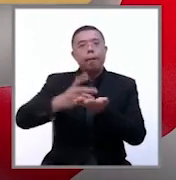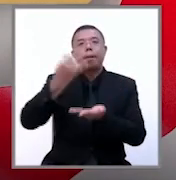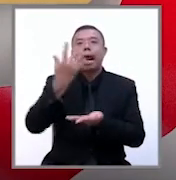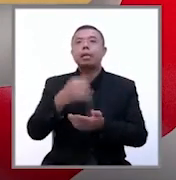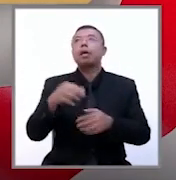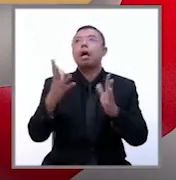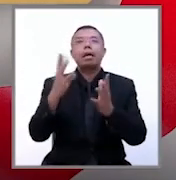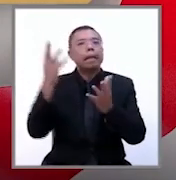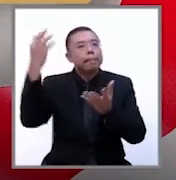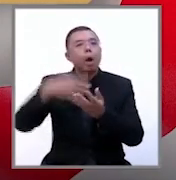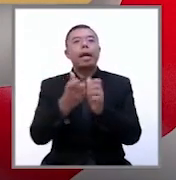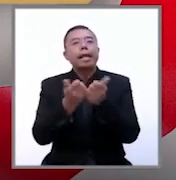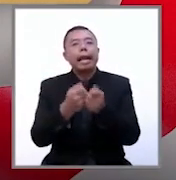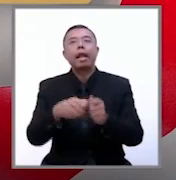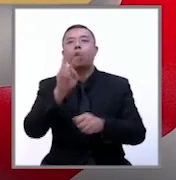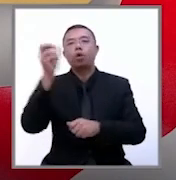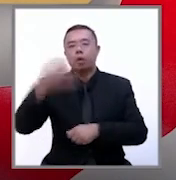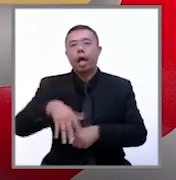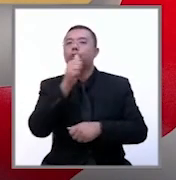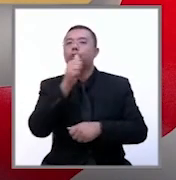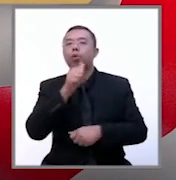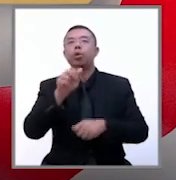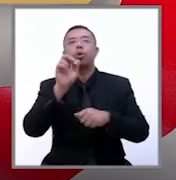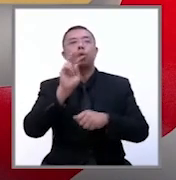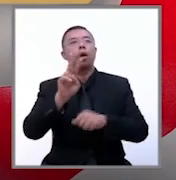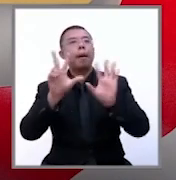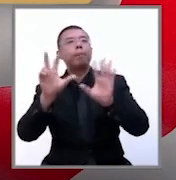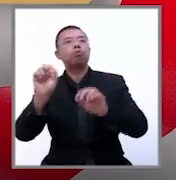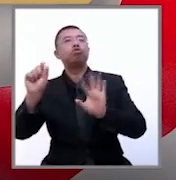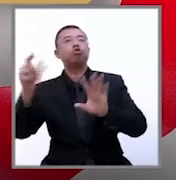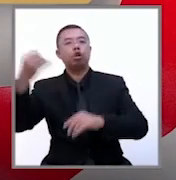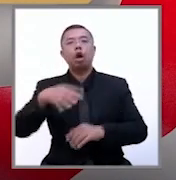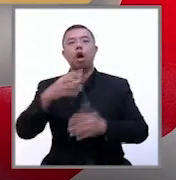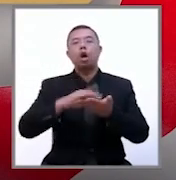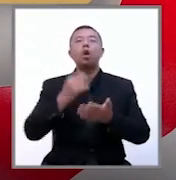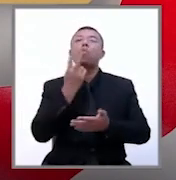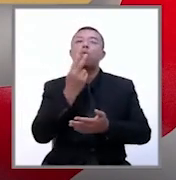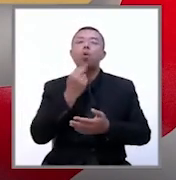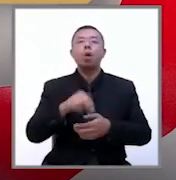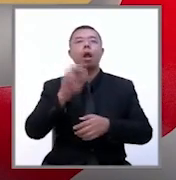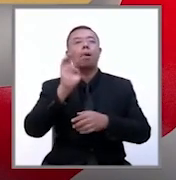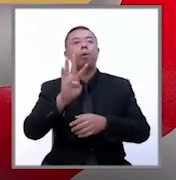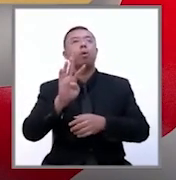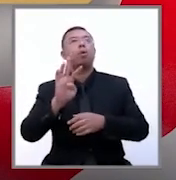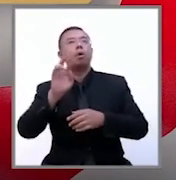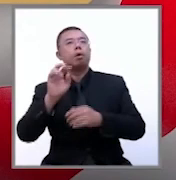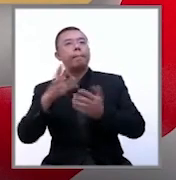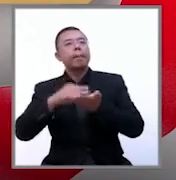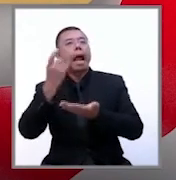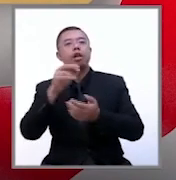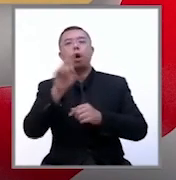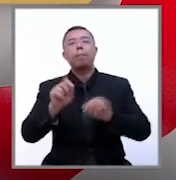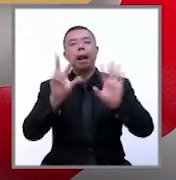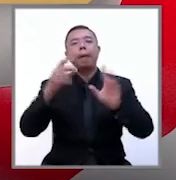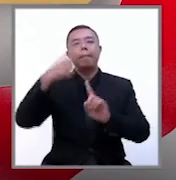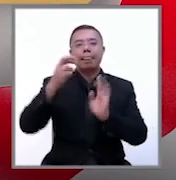2 juta ton susu 287 ton gula pasir 4, juta ton beras 2,8 ton